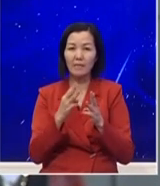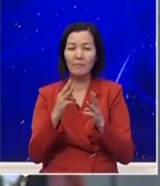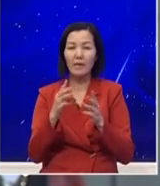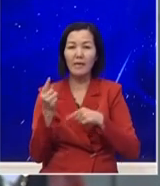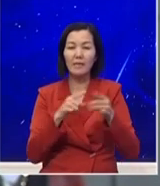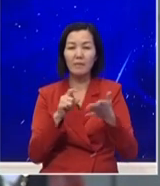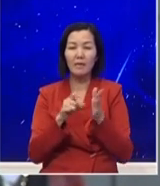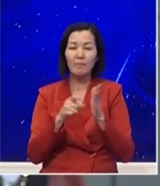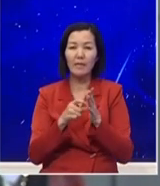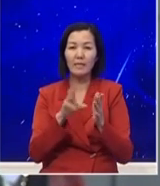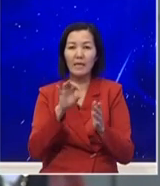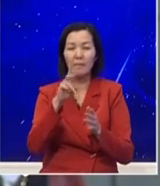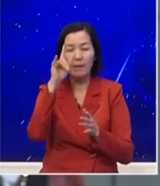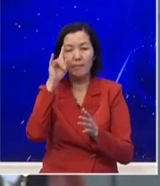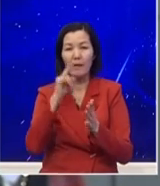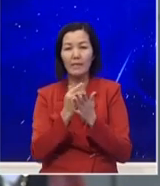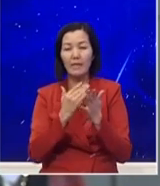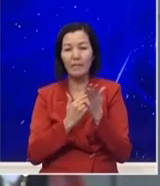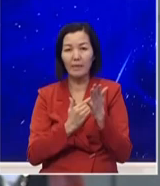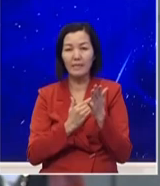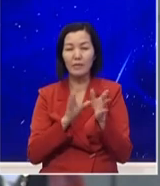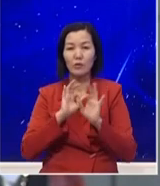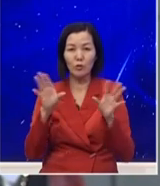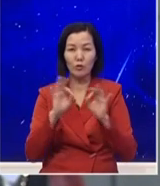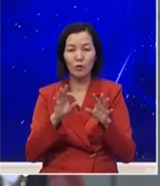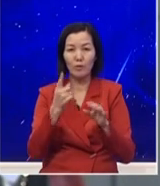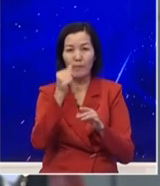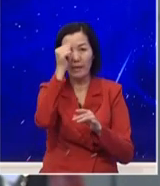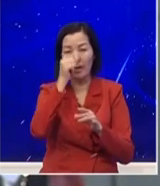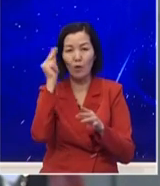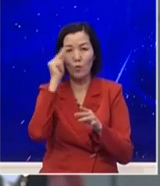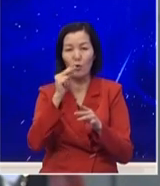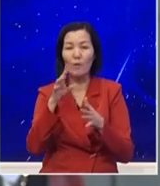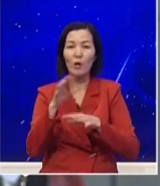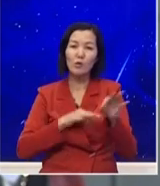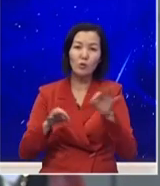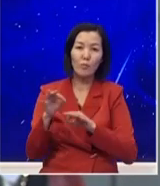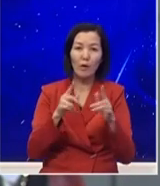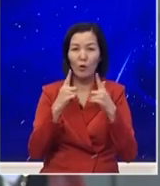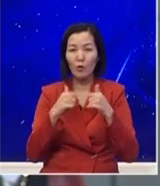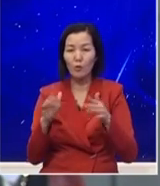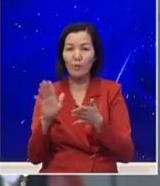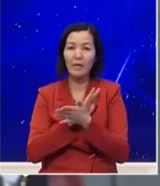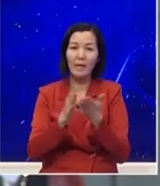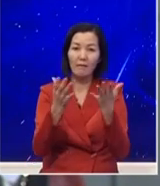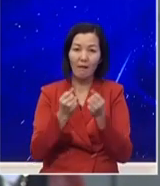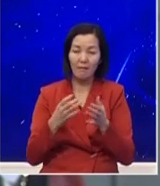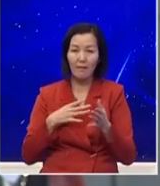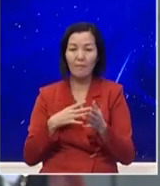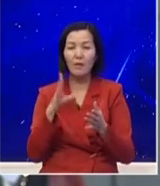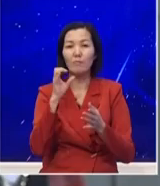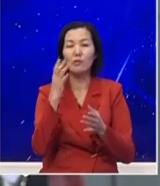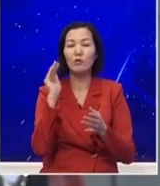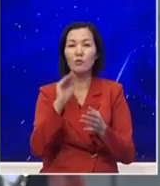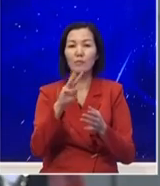бардым. Олар еңбек бағдарламасынан ақпарат берді. Айлық курсынан өтіп, жоба құрып, артынша қайтарымсыз грантқа ие болдым. 500